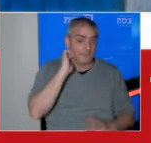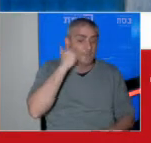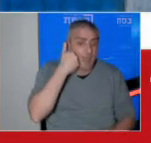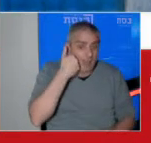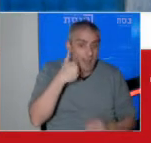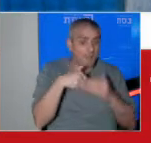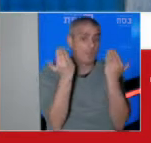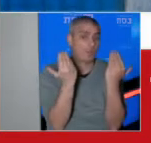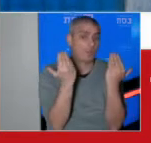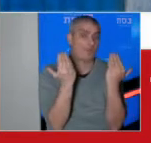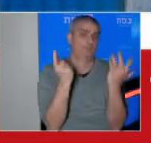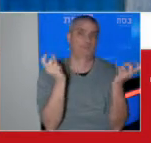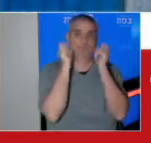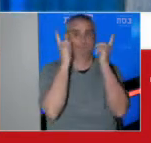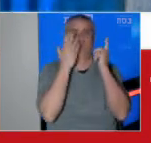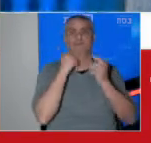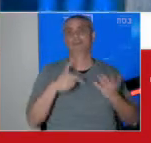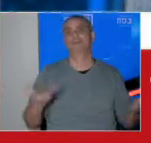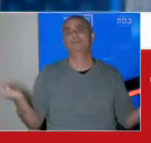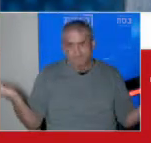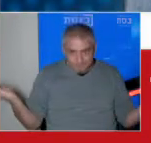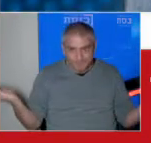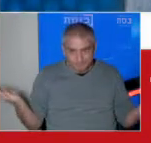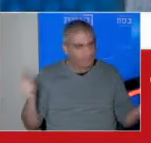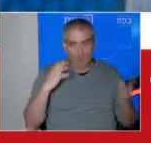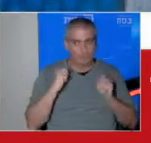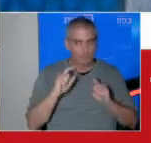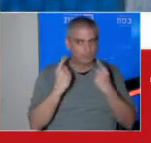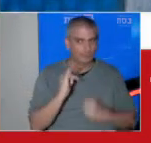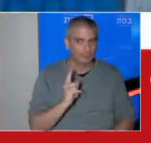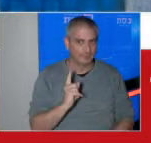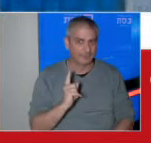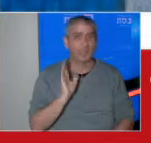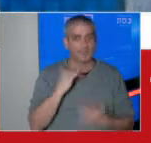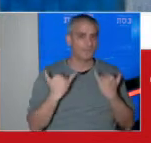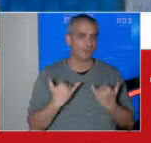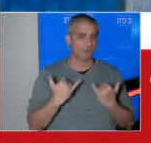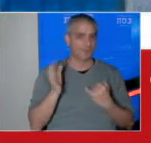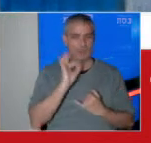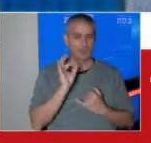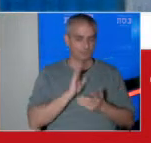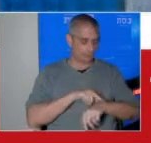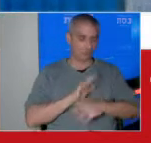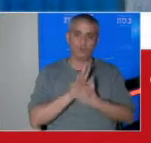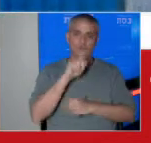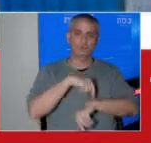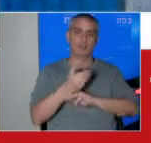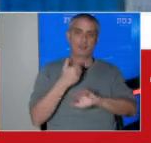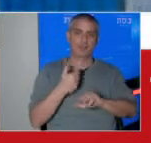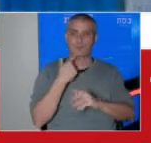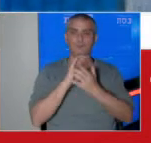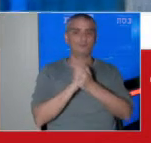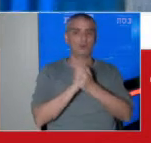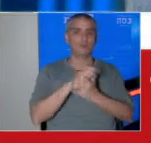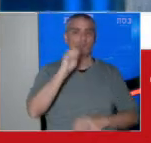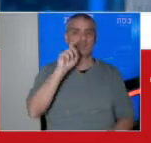ממחר בבוקר, והפלא ופלא בישראל, לא בטוח שהיא תקרה. גם עכשיו, אתם יודעים, 12 שעות לפני. אומרים שלום